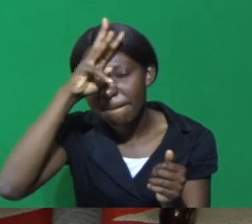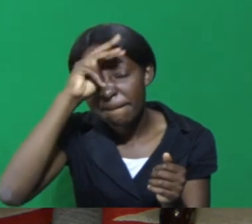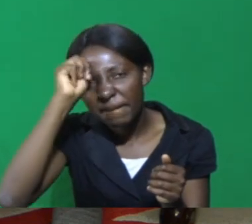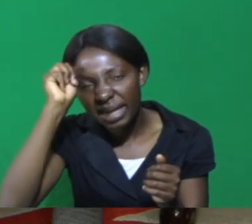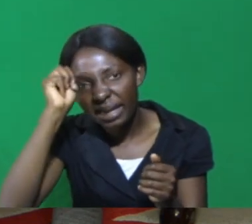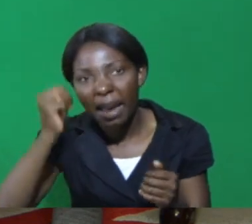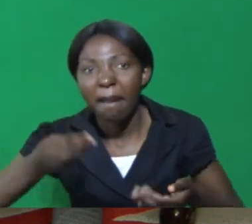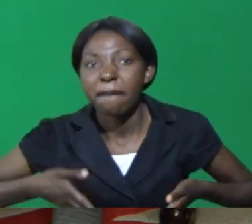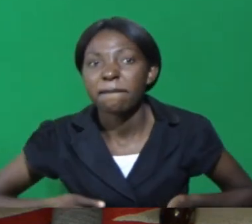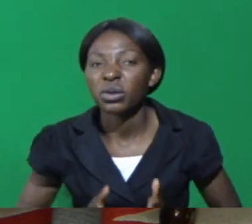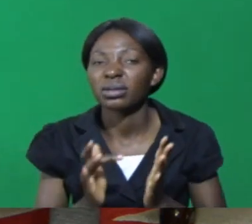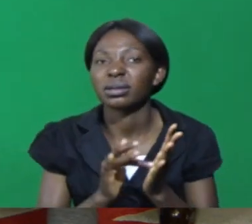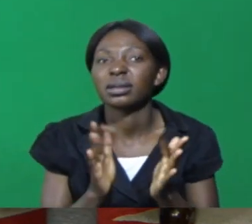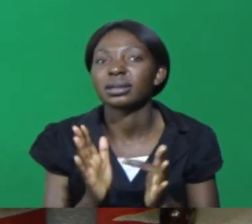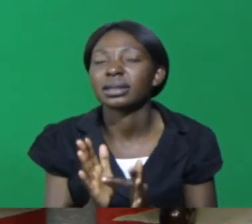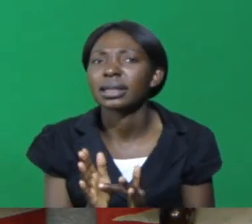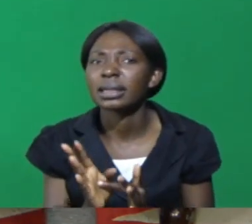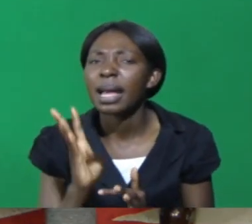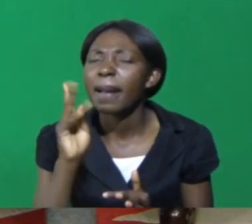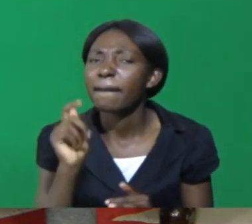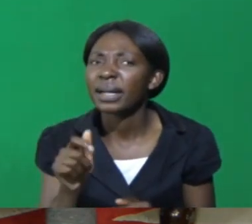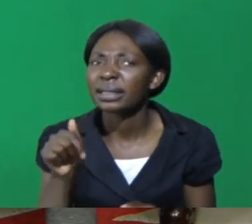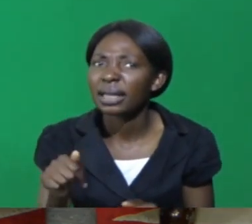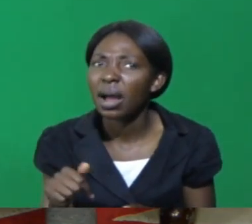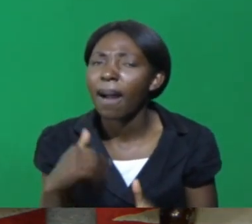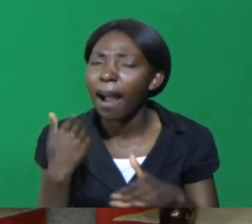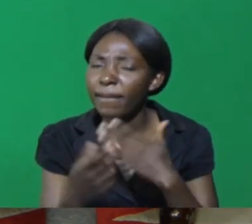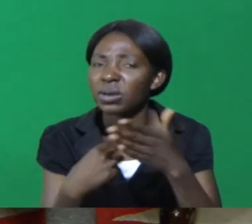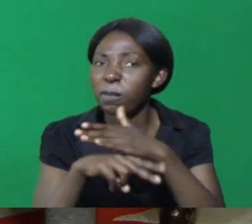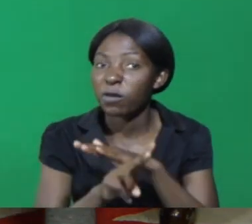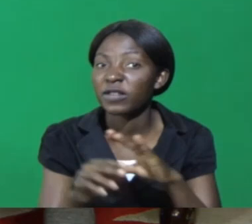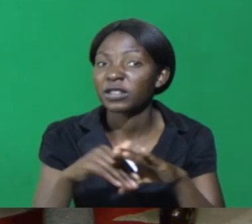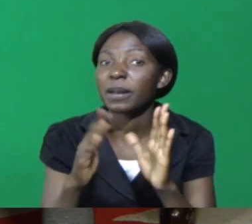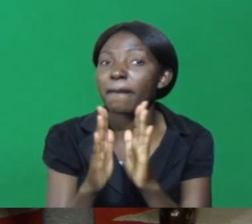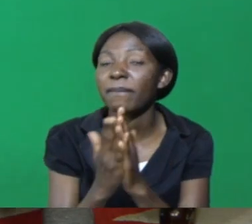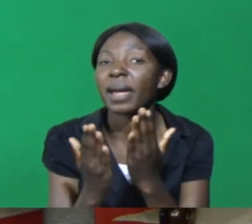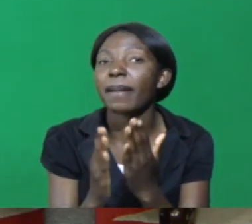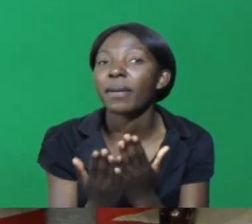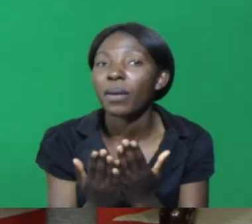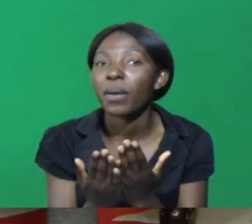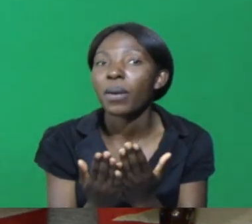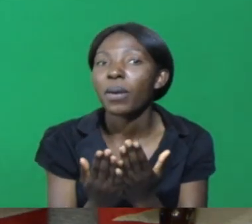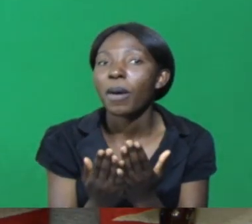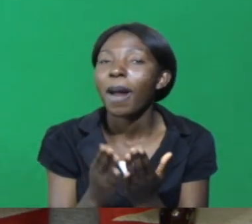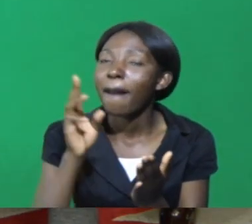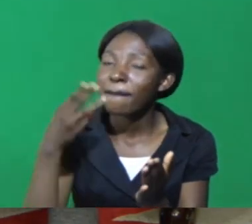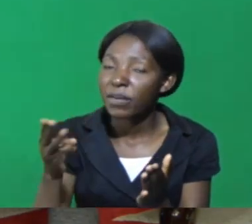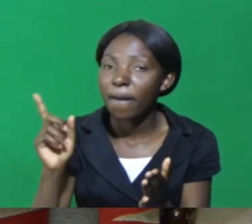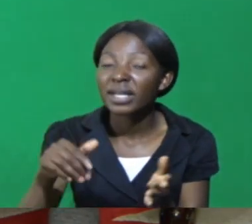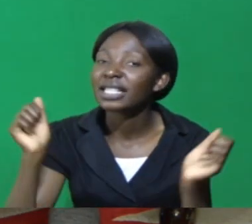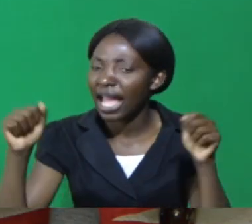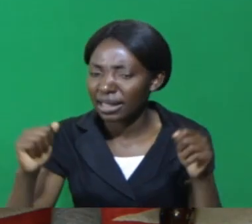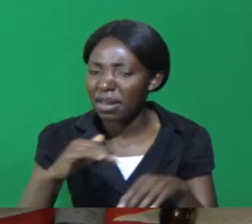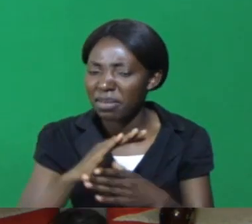but paifana kushayikwa nharo zvachose paprofesi yemubhaibheri. Ameno mukupaona sei ipapo